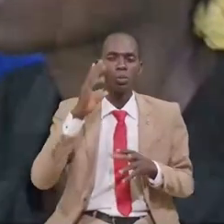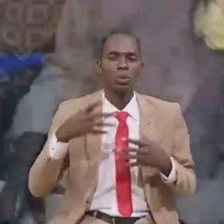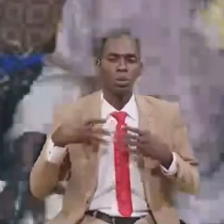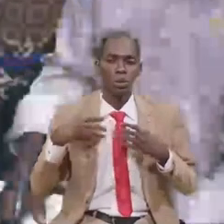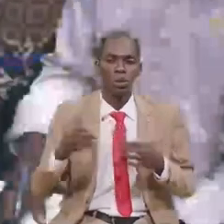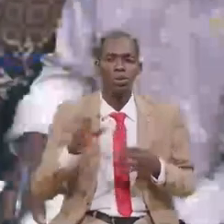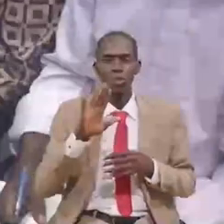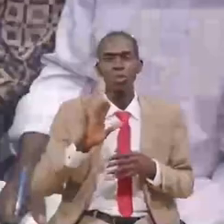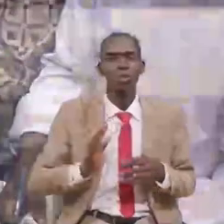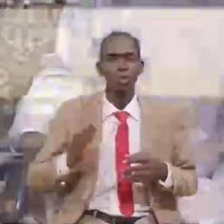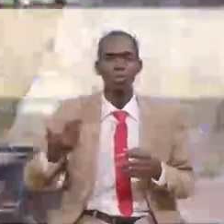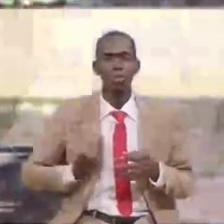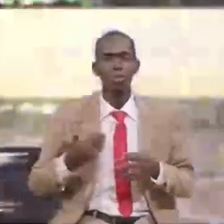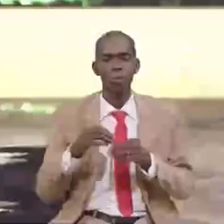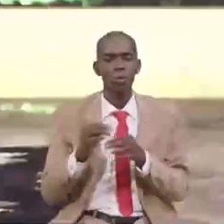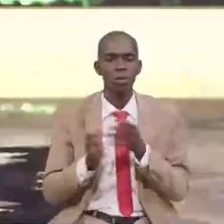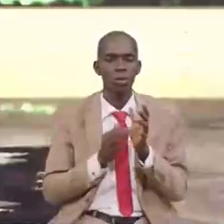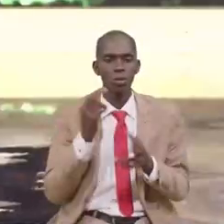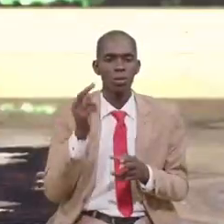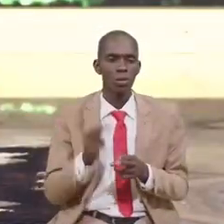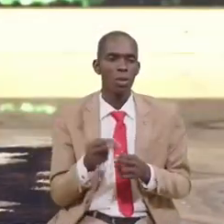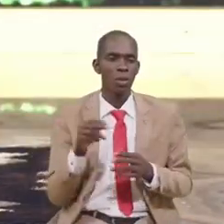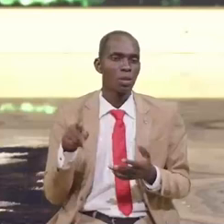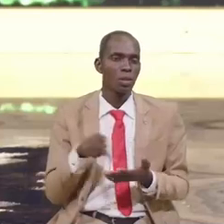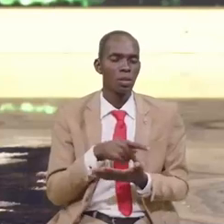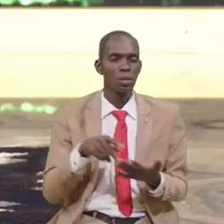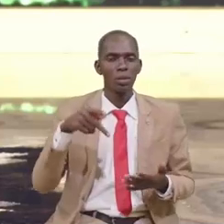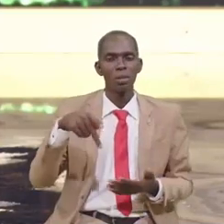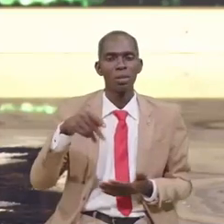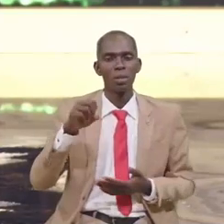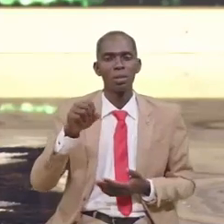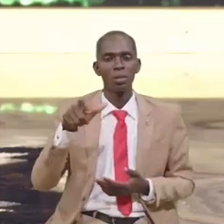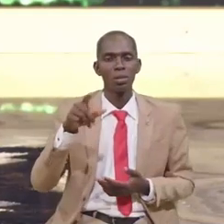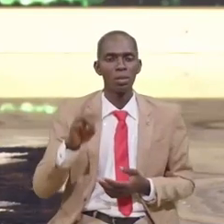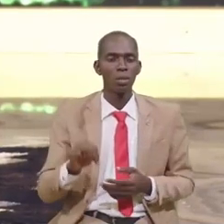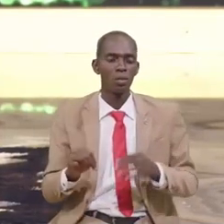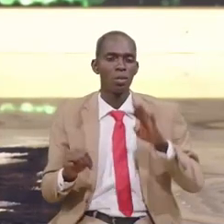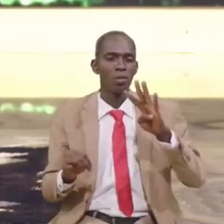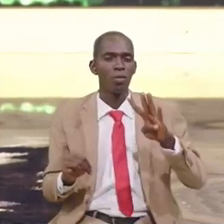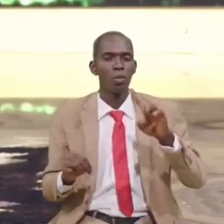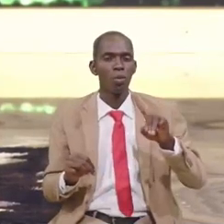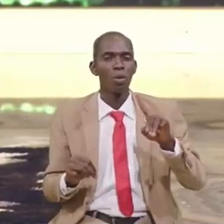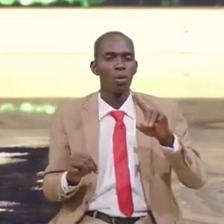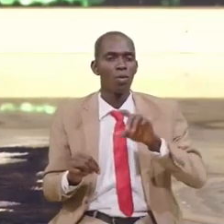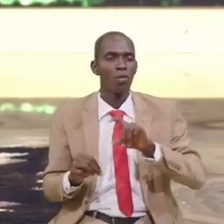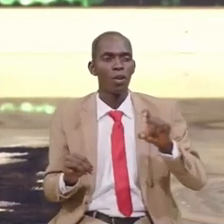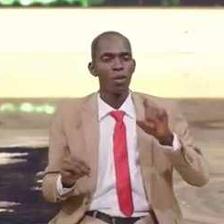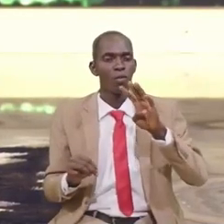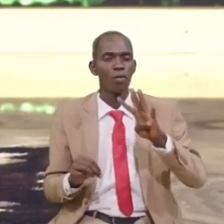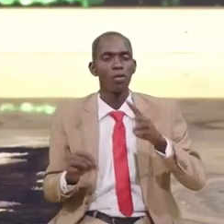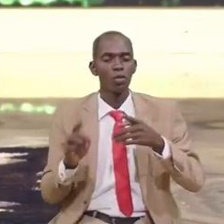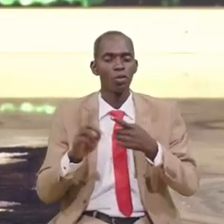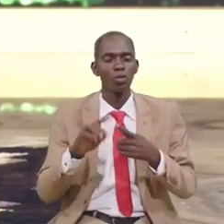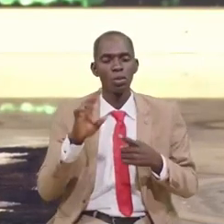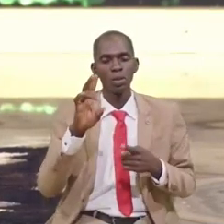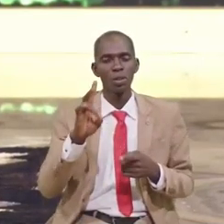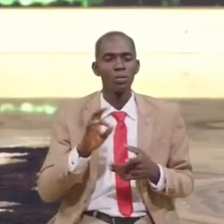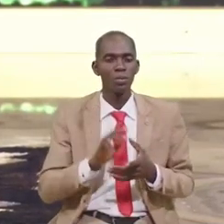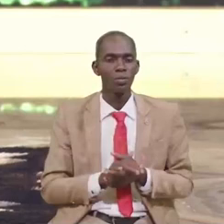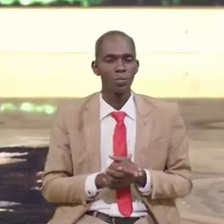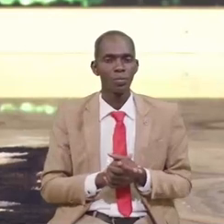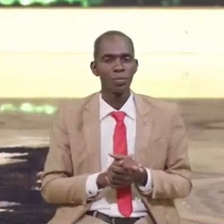Psaume 147. La pluralité de guérison, divers types de guérison pour l'âme, pour le corps,